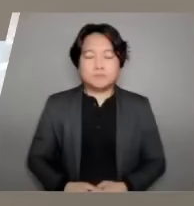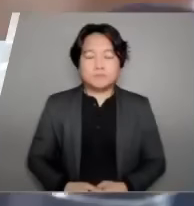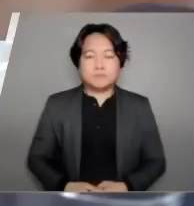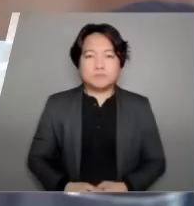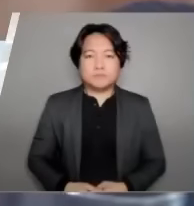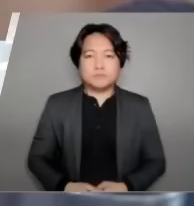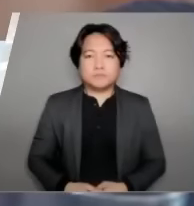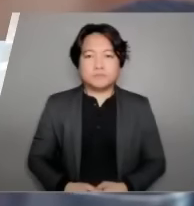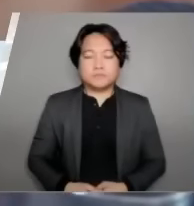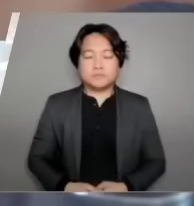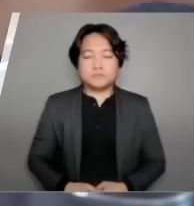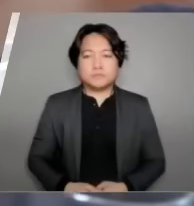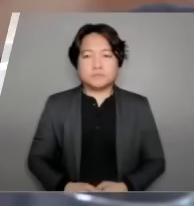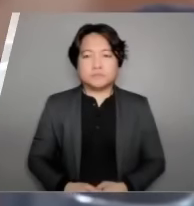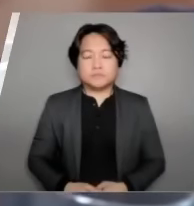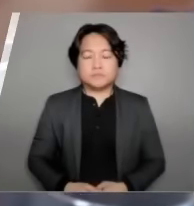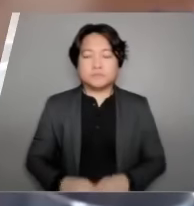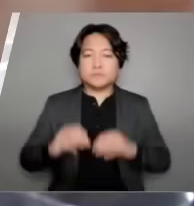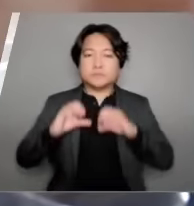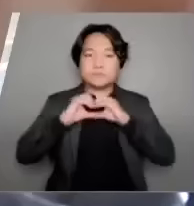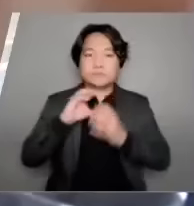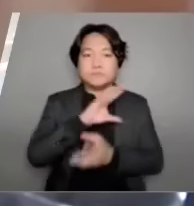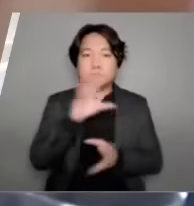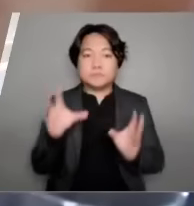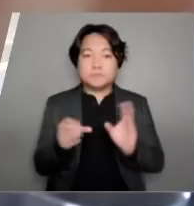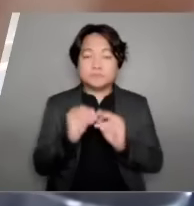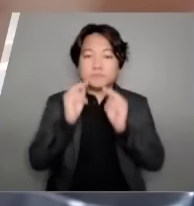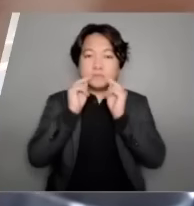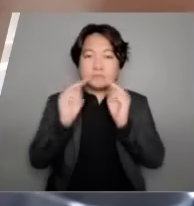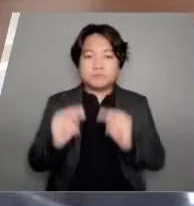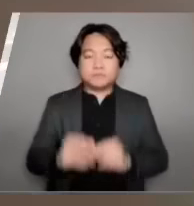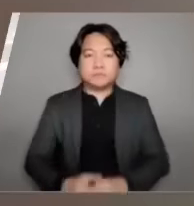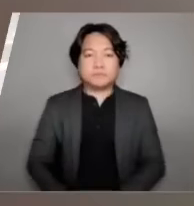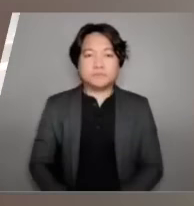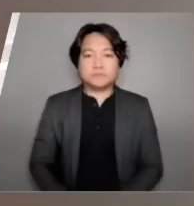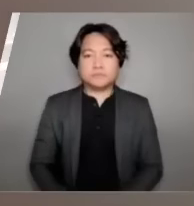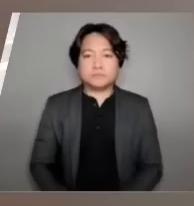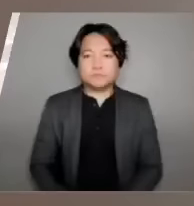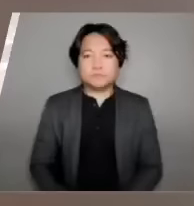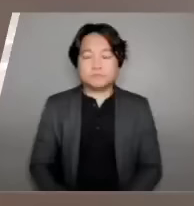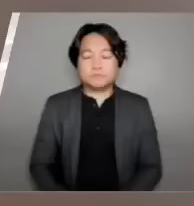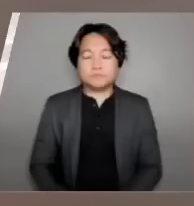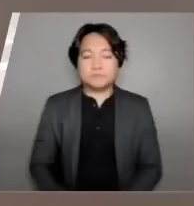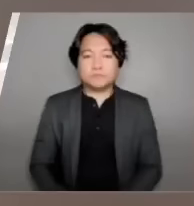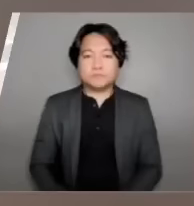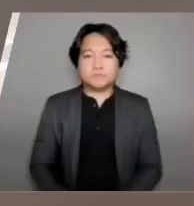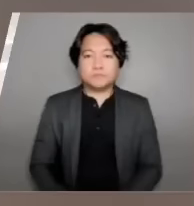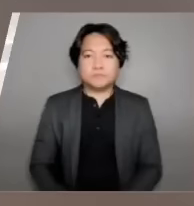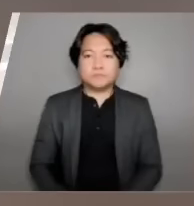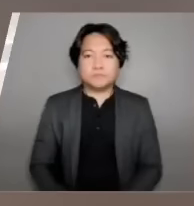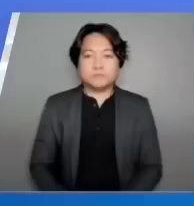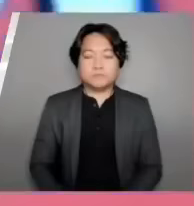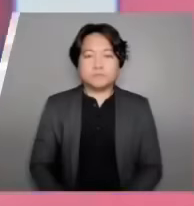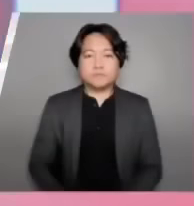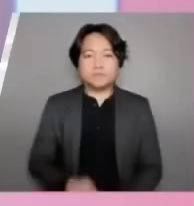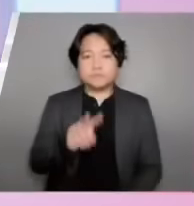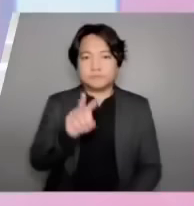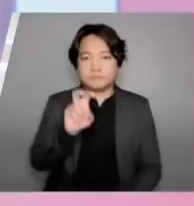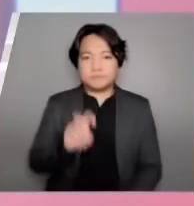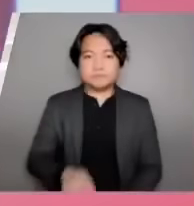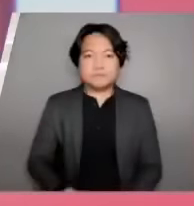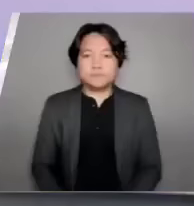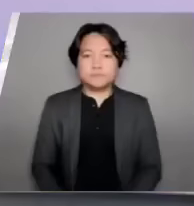Act. Para sa GMA Integrated News, ako si Kim Salinas ng GMA Regional TV, ang inyong